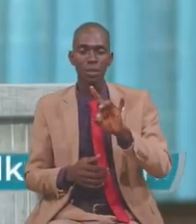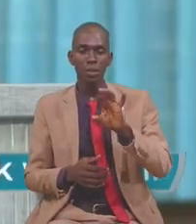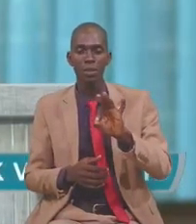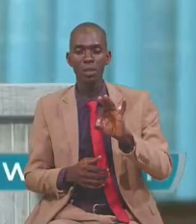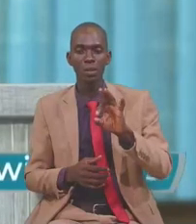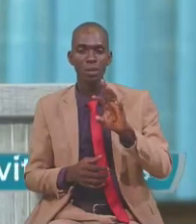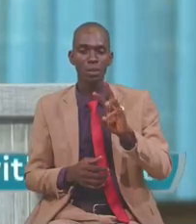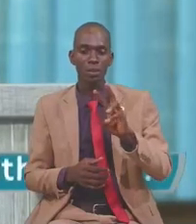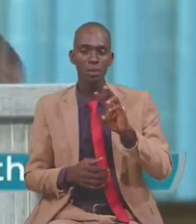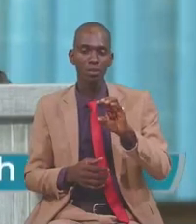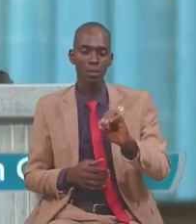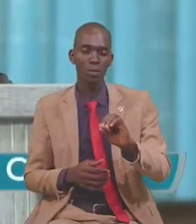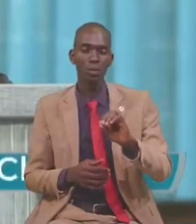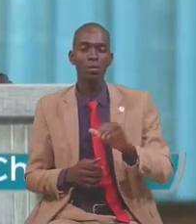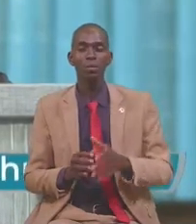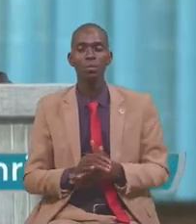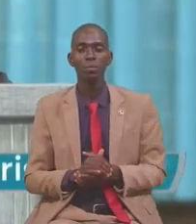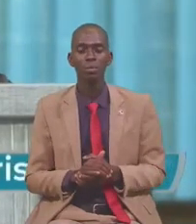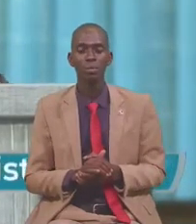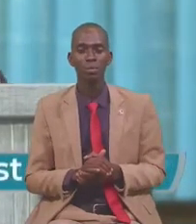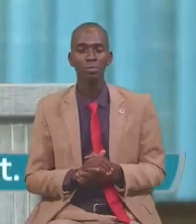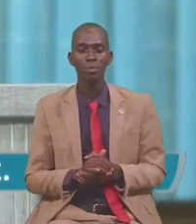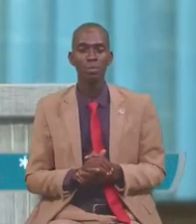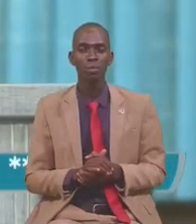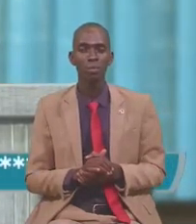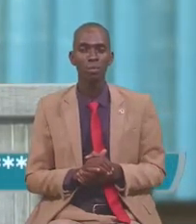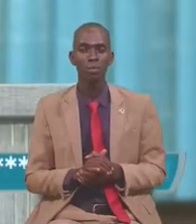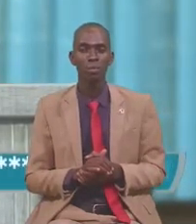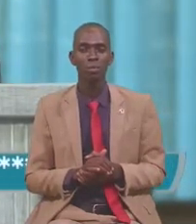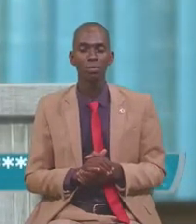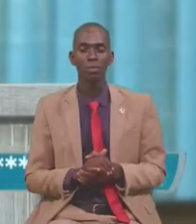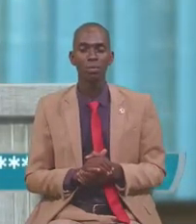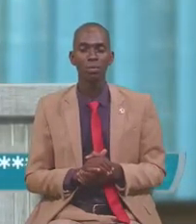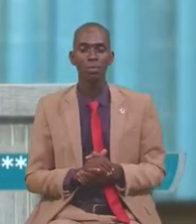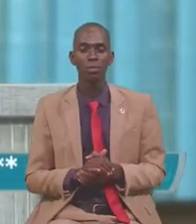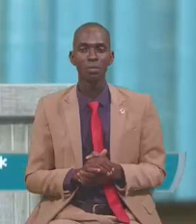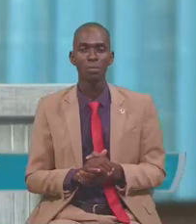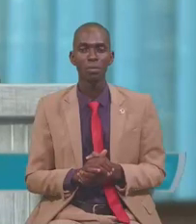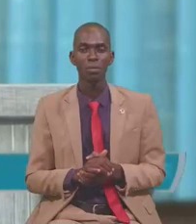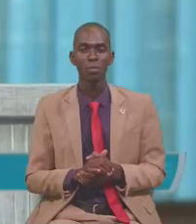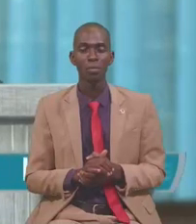09 55 77 89 60.